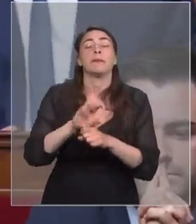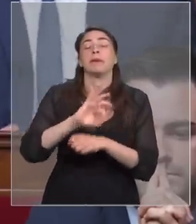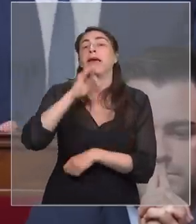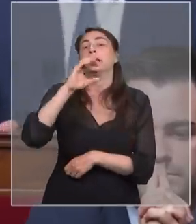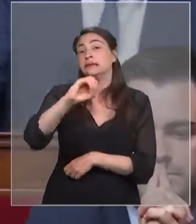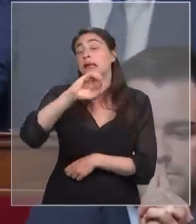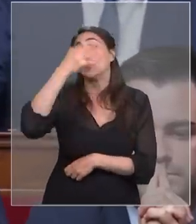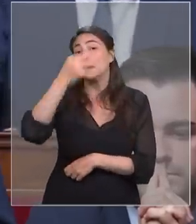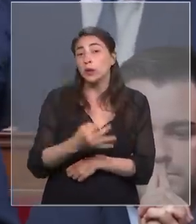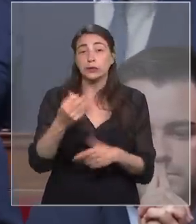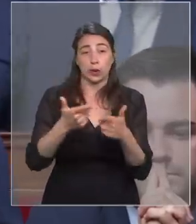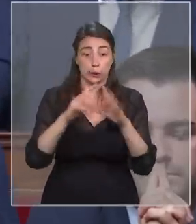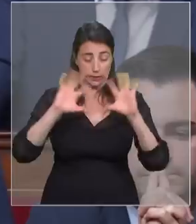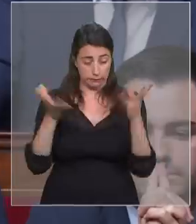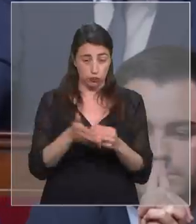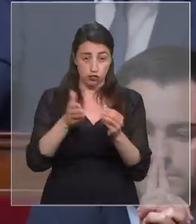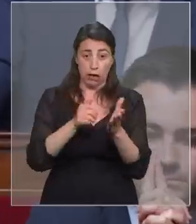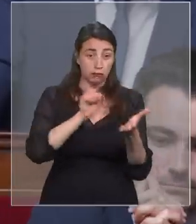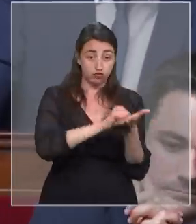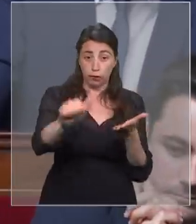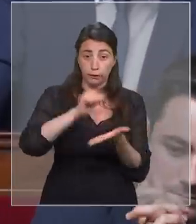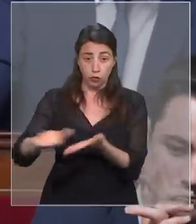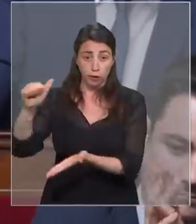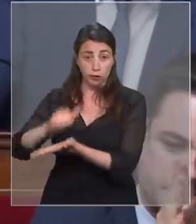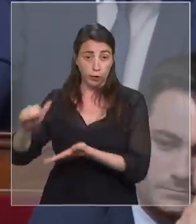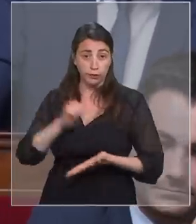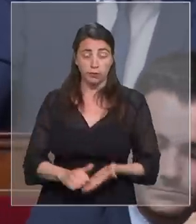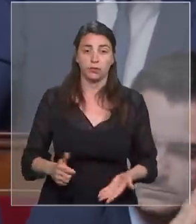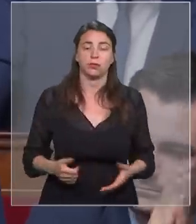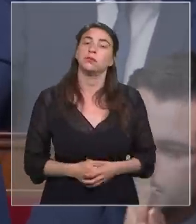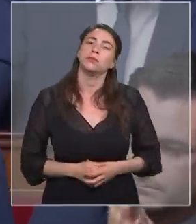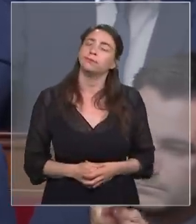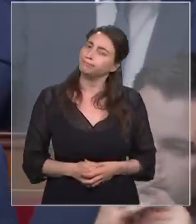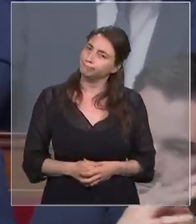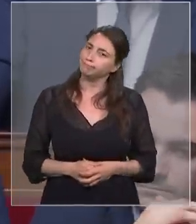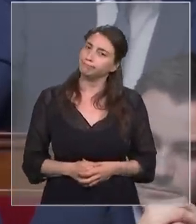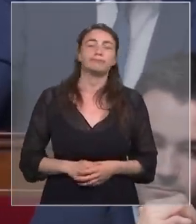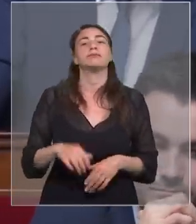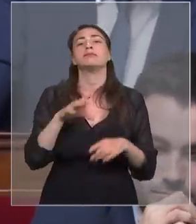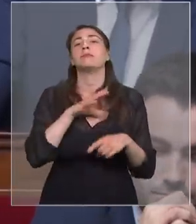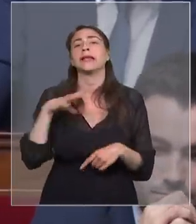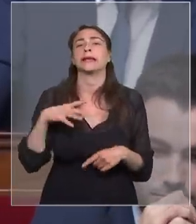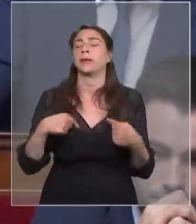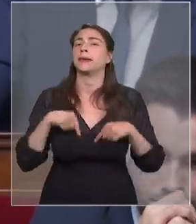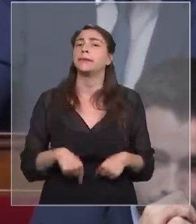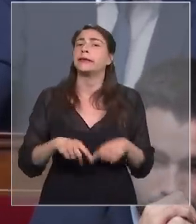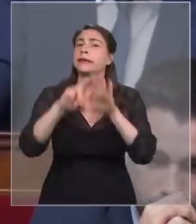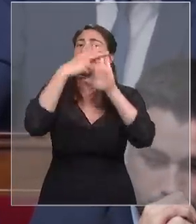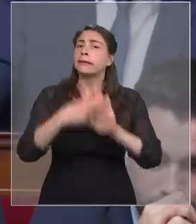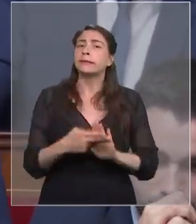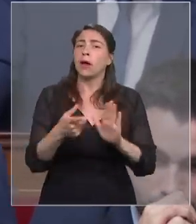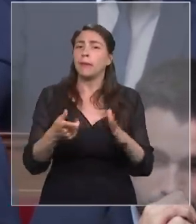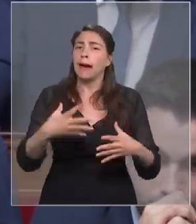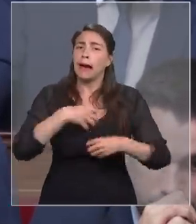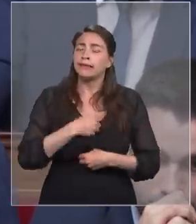à supprimer le Pinel. Madame la Première Ministre, allez-vous revenir sur les normes intenables que vous imposez à l'immobilier et Renault français, les 15 milliards d'euros